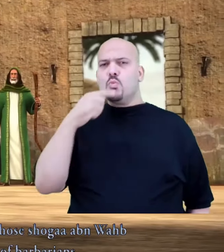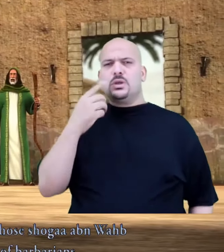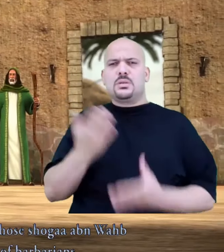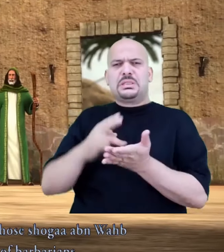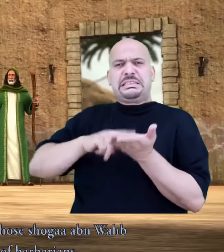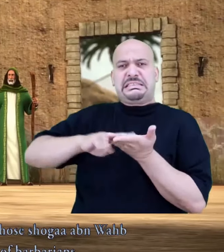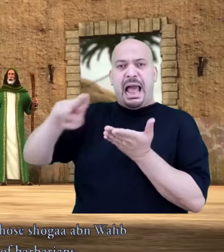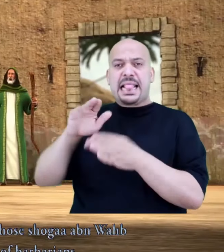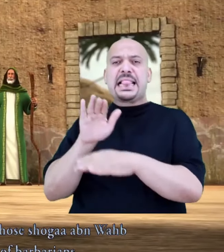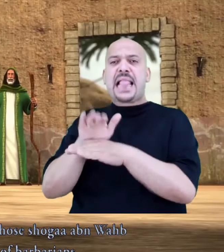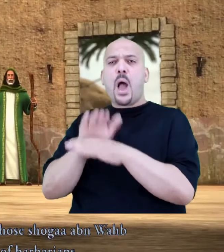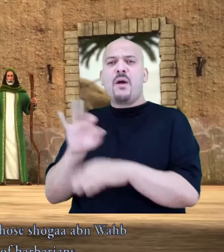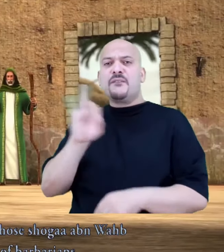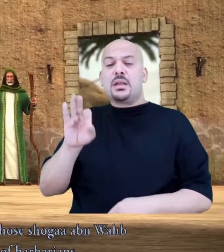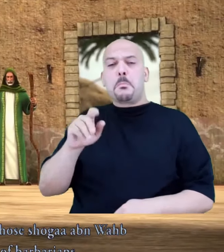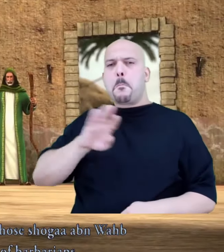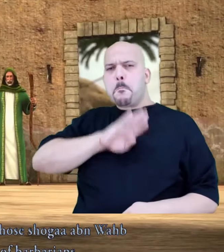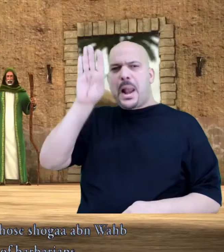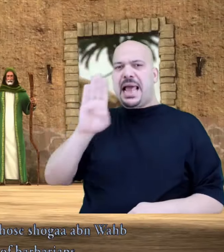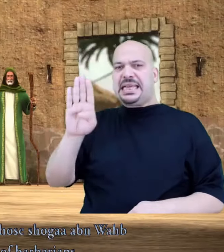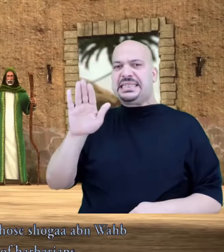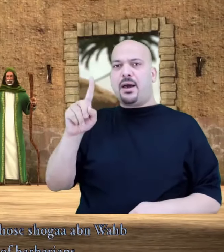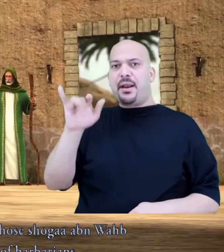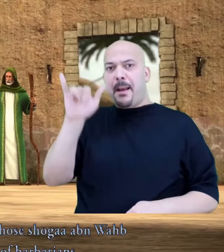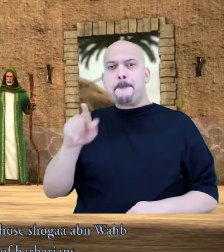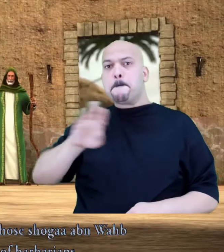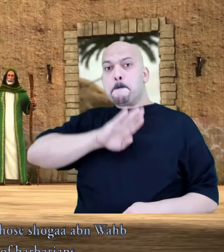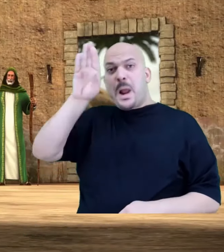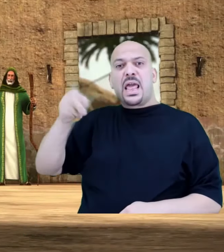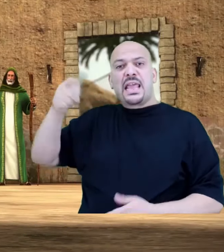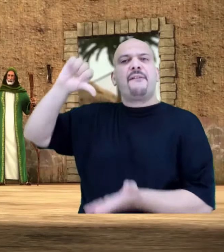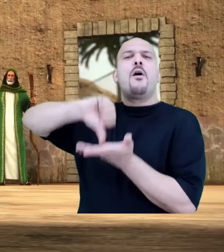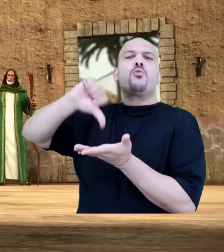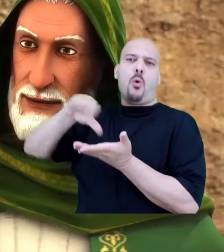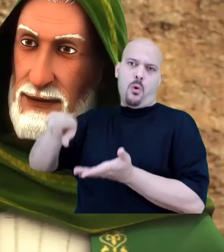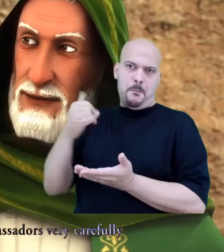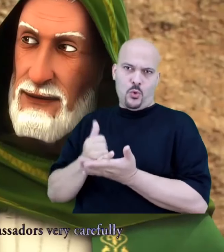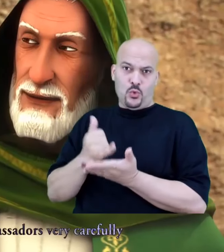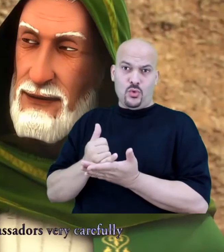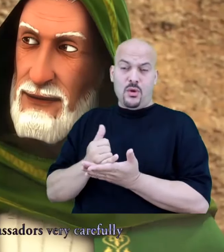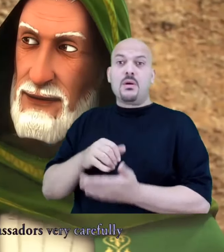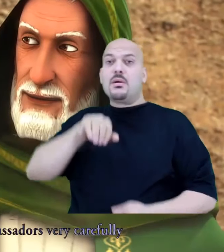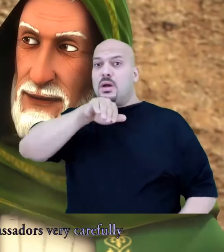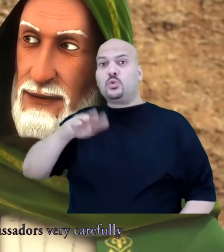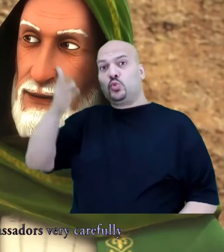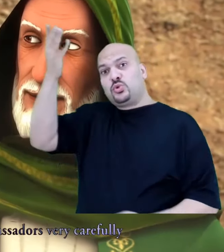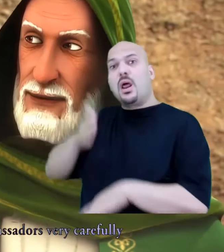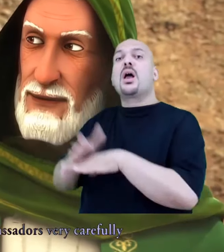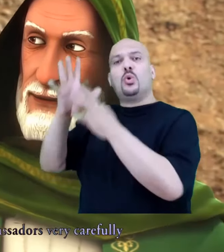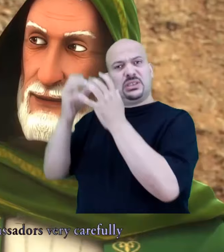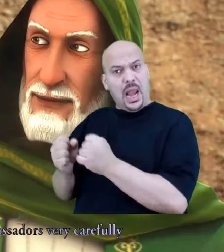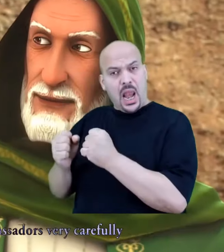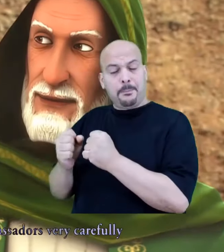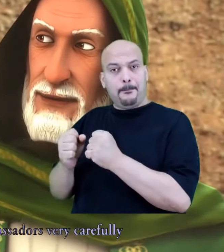معه رسالة الدعوة إلى كسرى ملك الفرس. كان رسول الله صلى الله